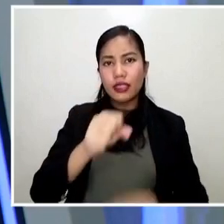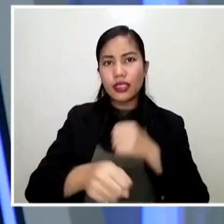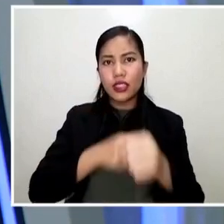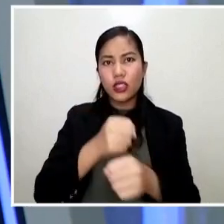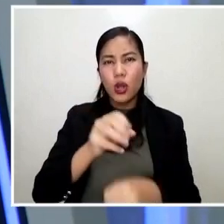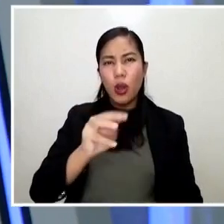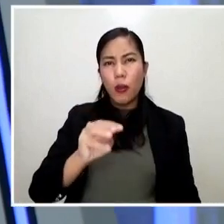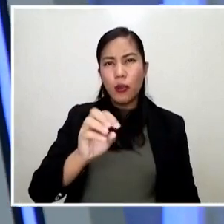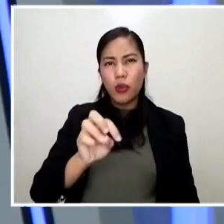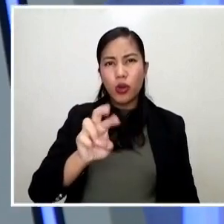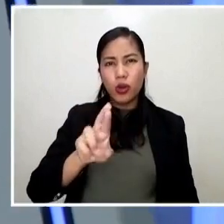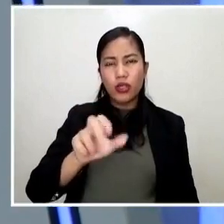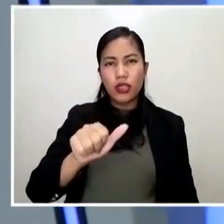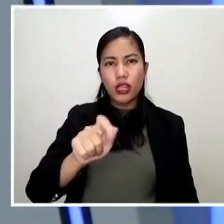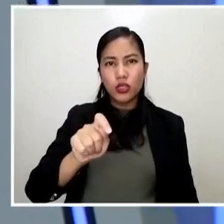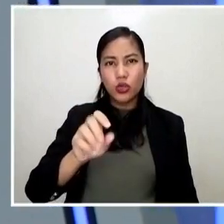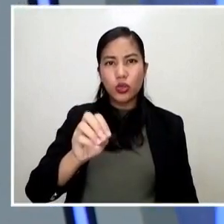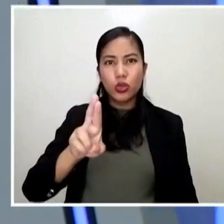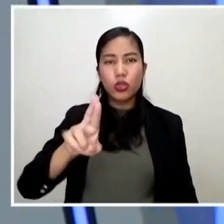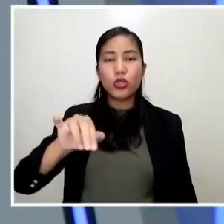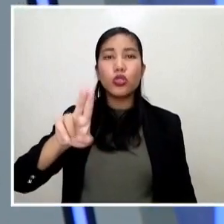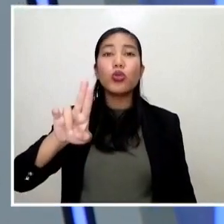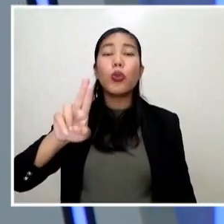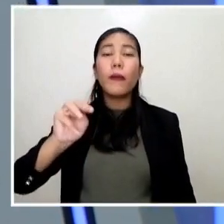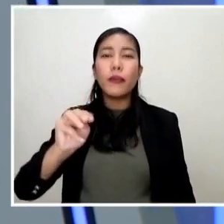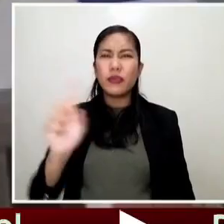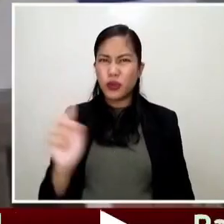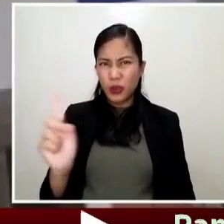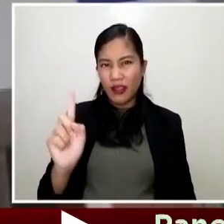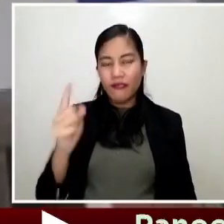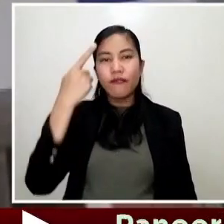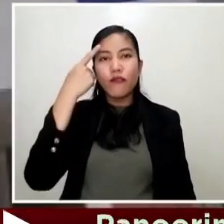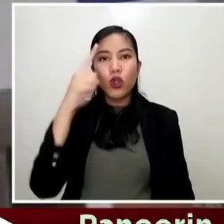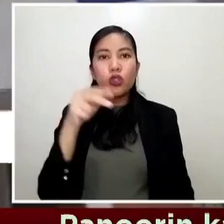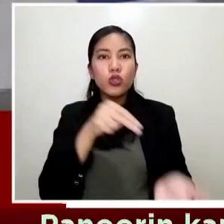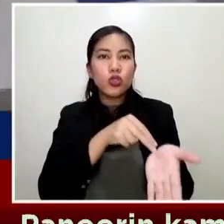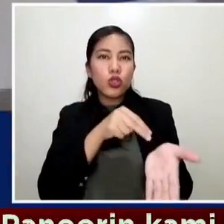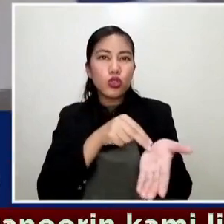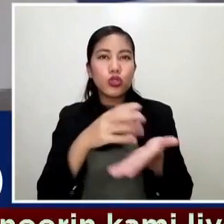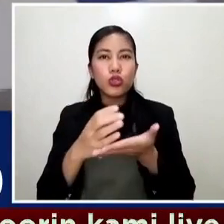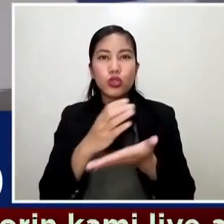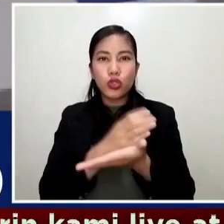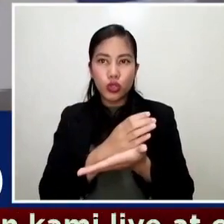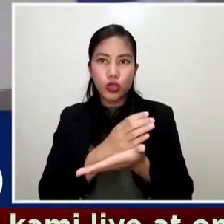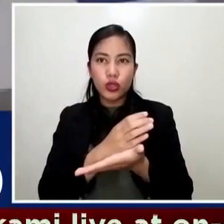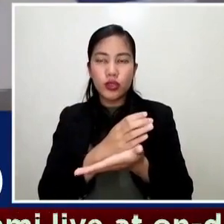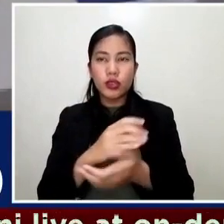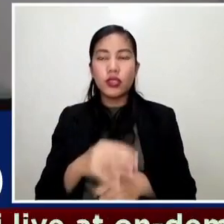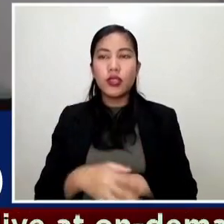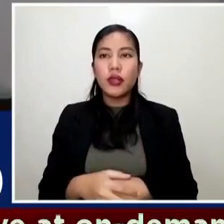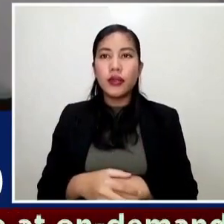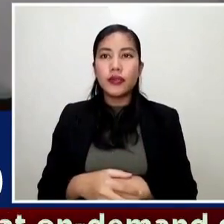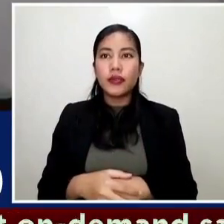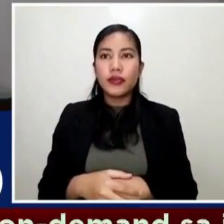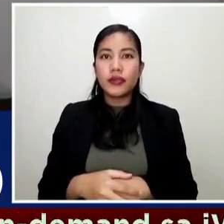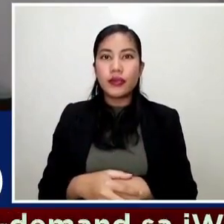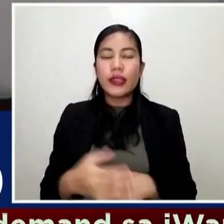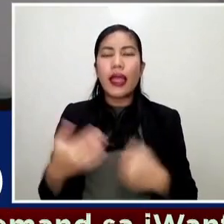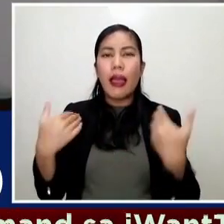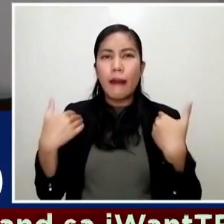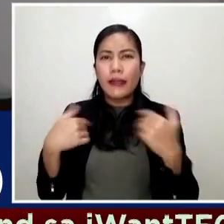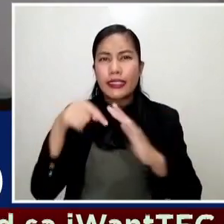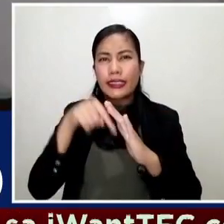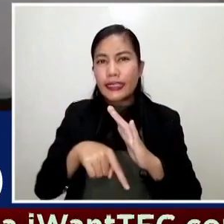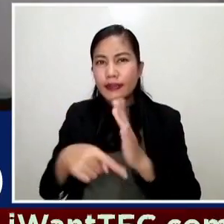at graduate nursing programs. Ayon po kay CHED Chairman Popoy De Vera, dumaan sa masusing talakayan at pagrepaso